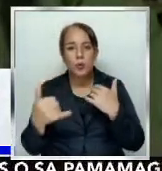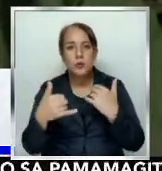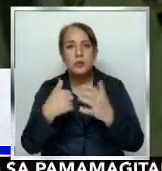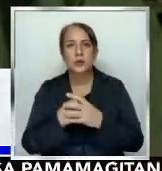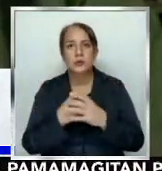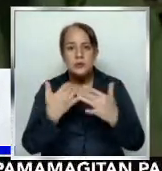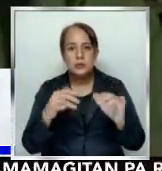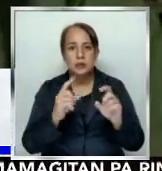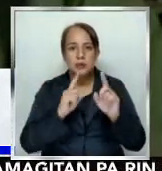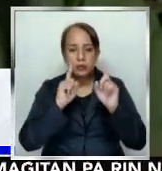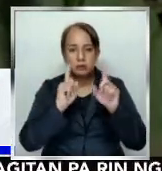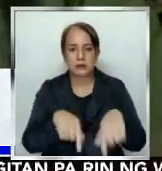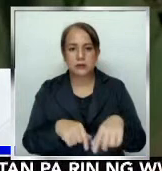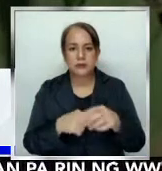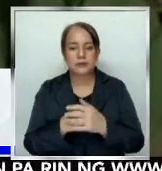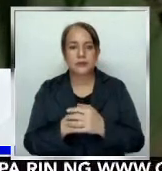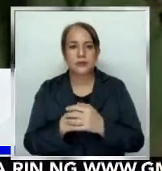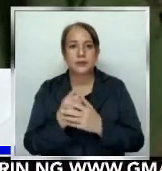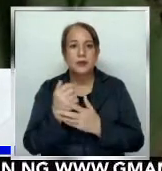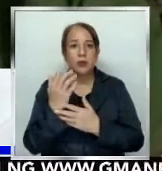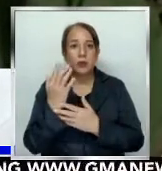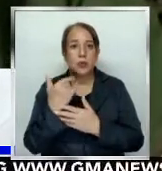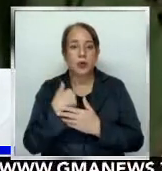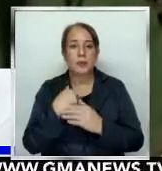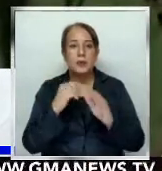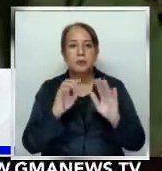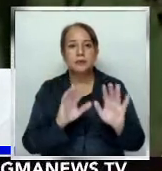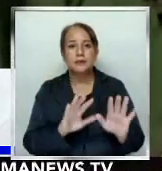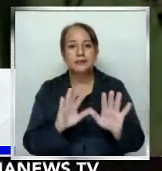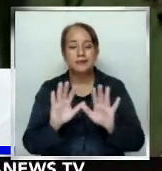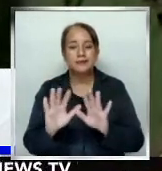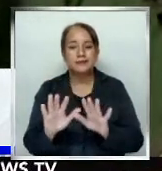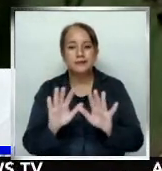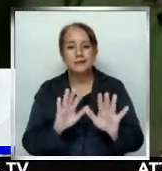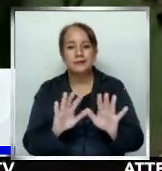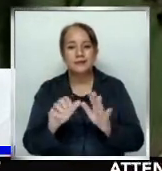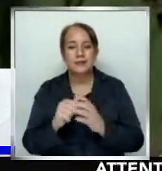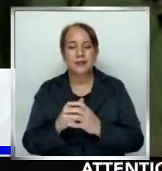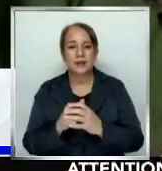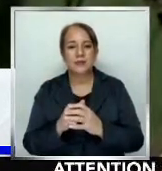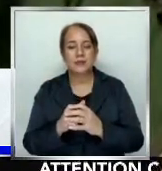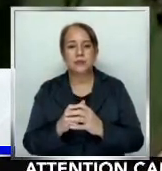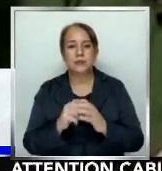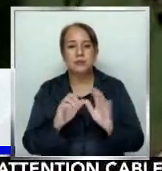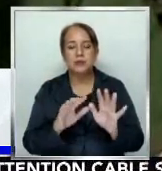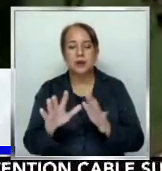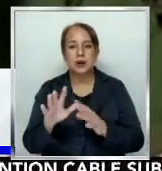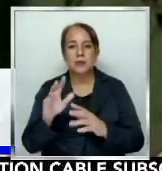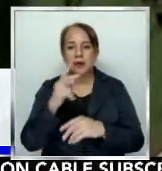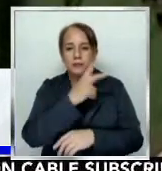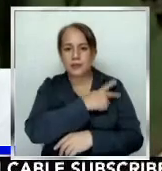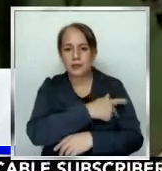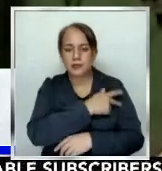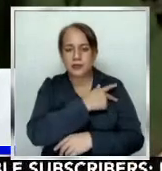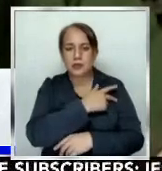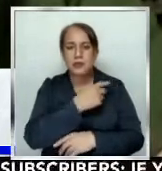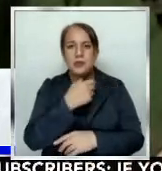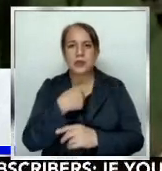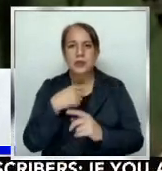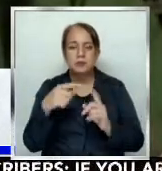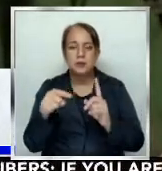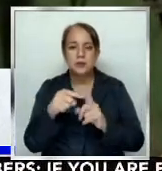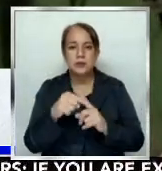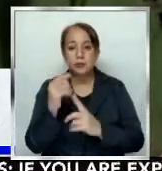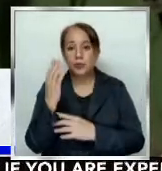namin para makalma naman yung mga, ano, mga pasyente. Yung mga nagpa-positive kasi po yung